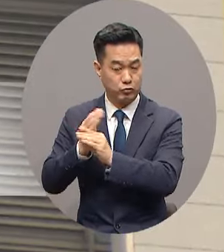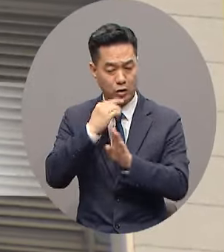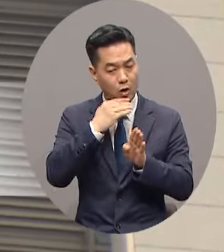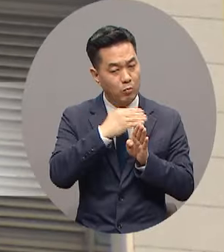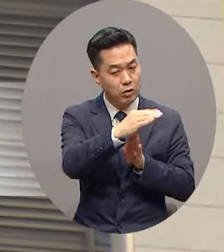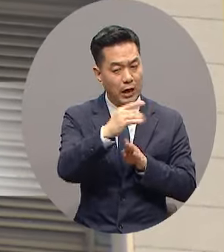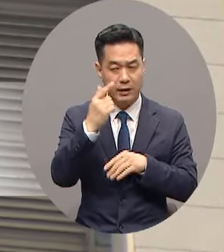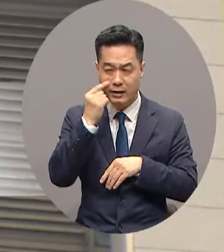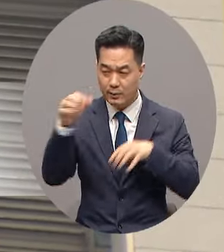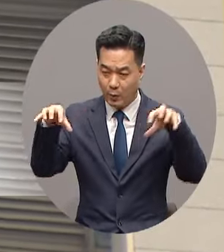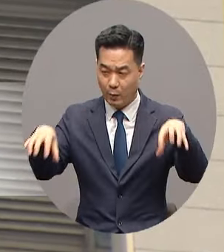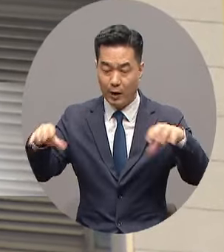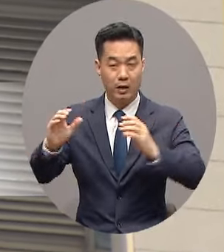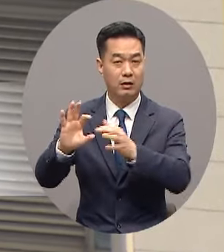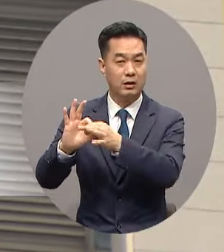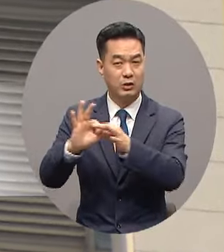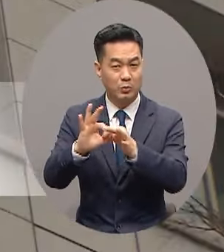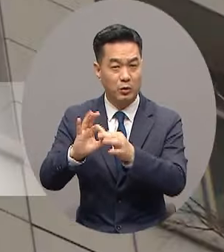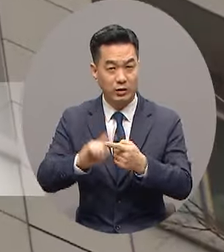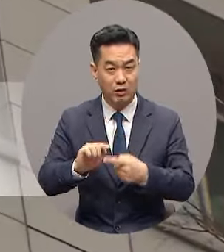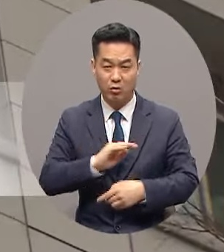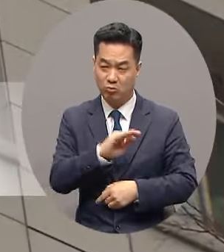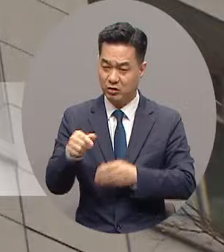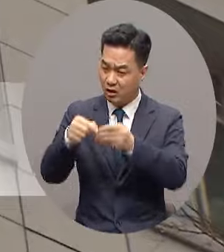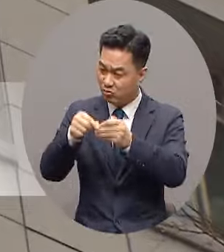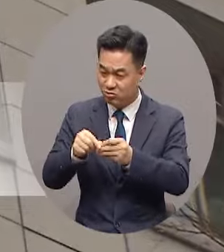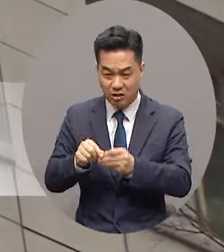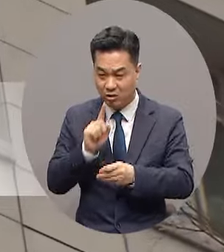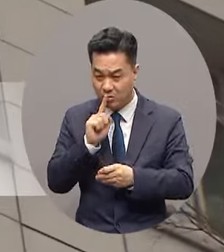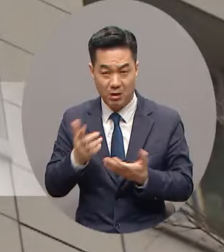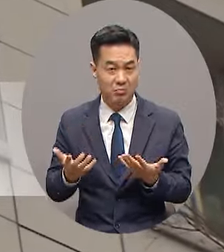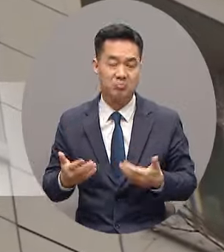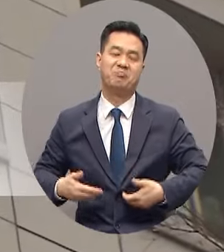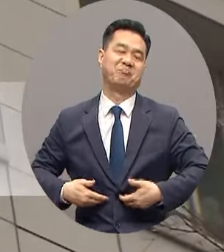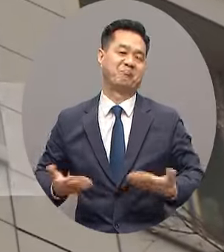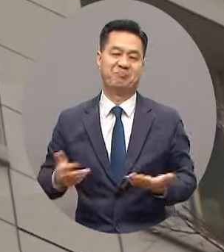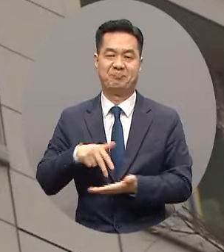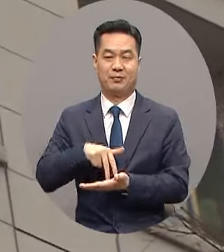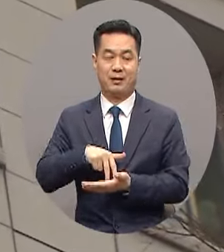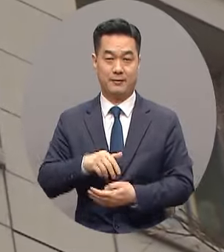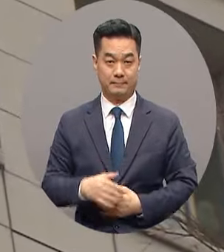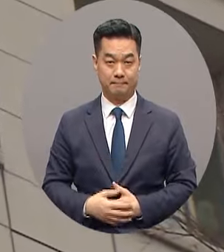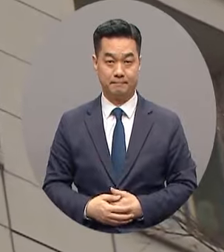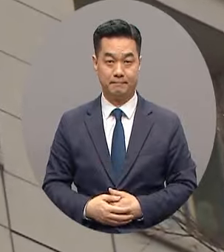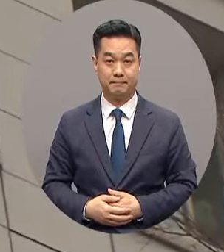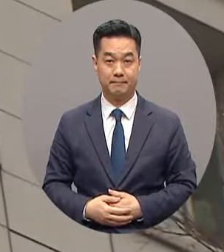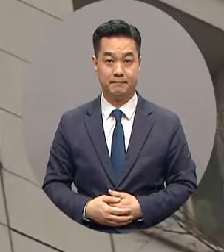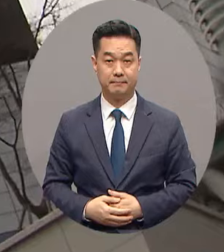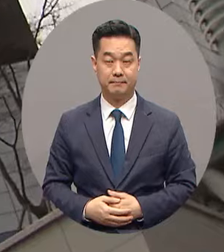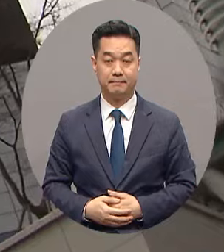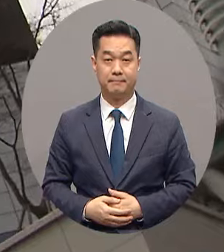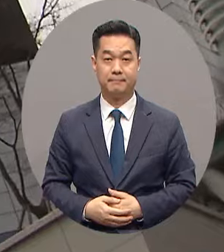일본간 접촉 내용에 대해선 우리측이 구체적으로 언급할 사항이 아니라고만 말했습니다